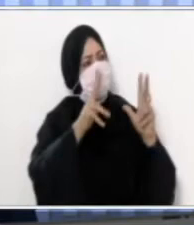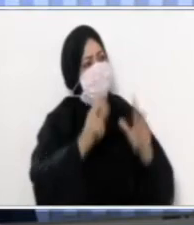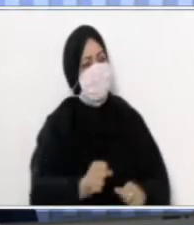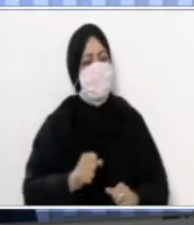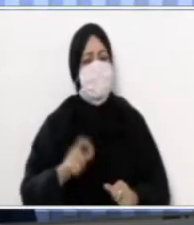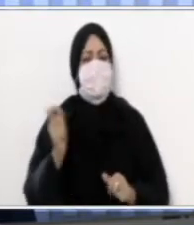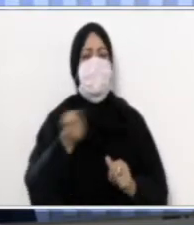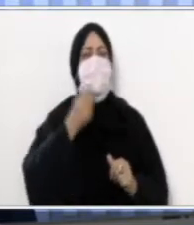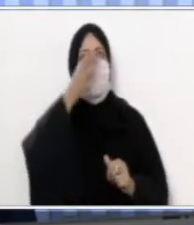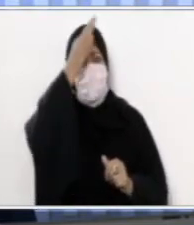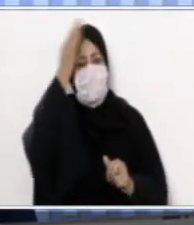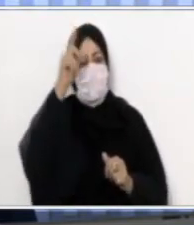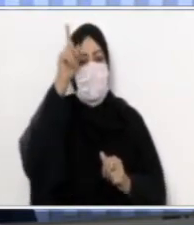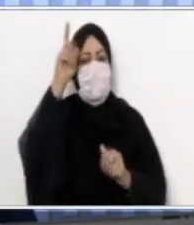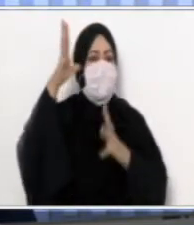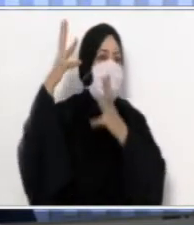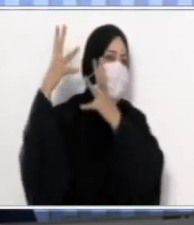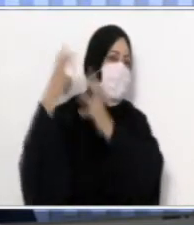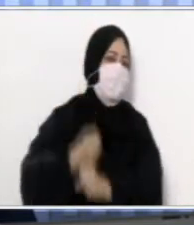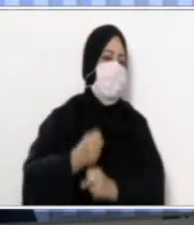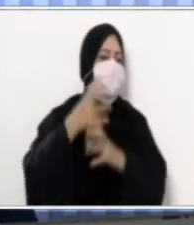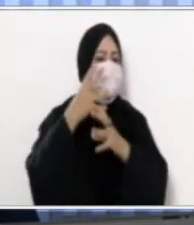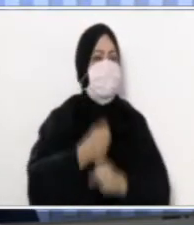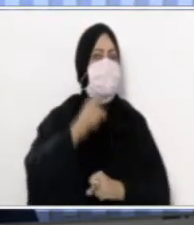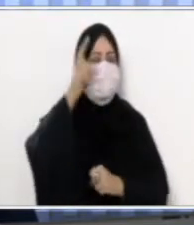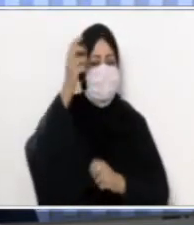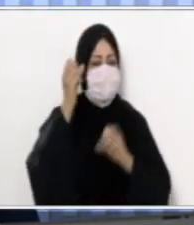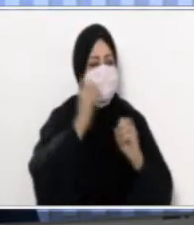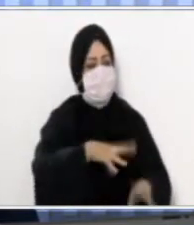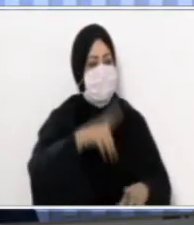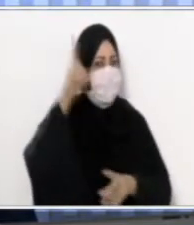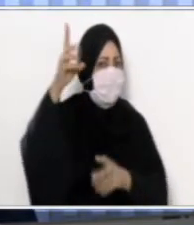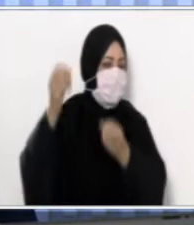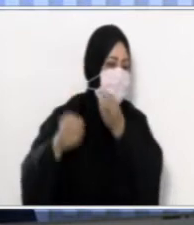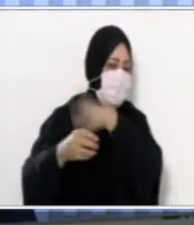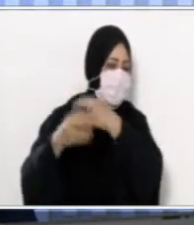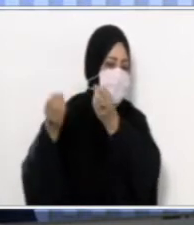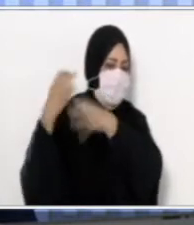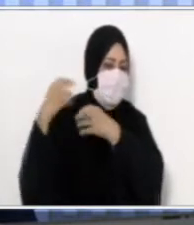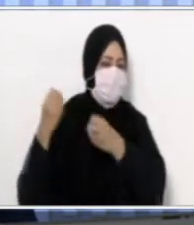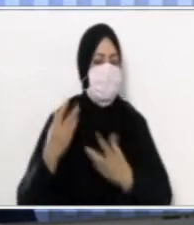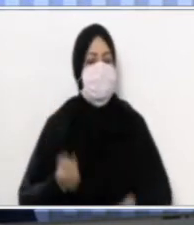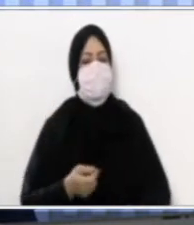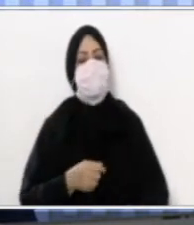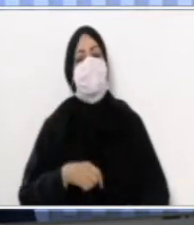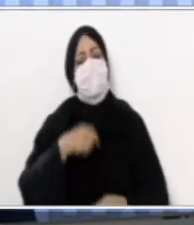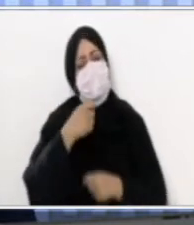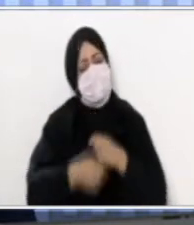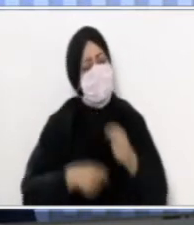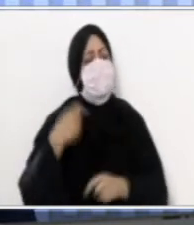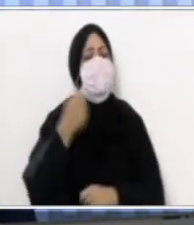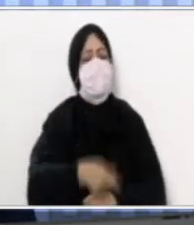من القرآن يكتب في صحيفته. فهذه الصدقات الجارية في علوم الشرع، في القرآن الكريم،